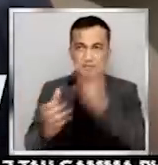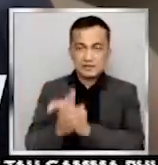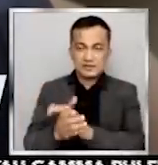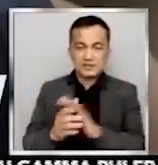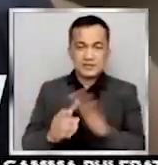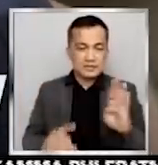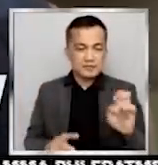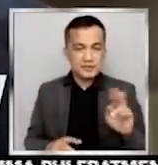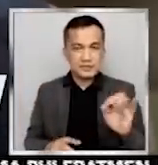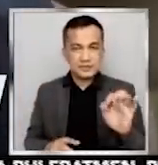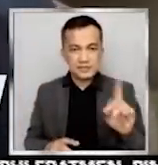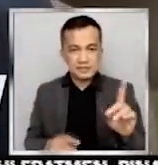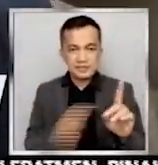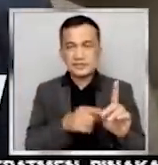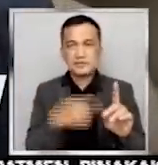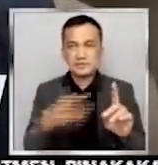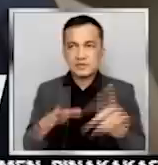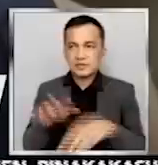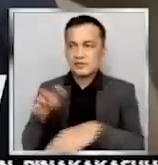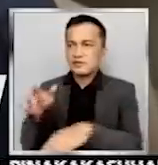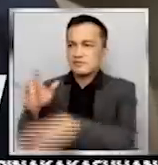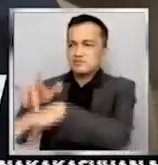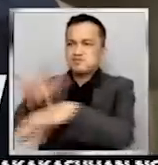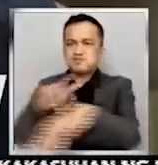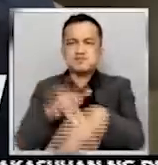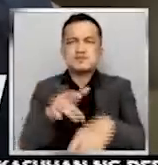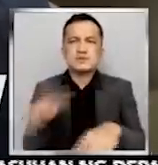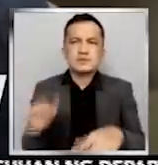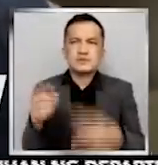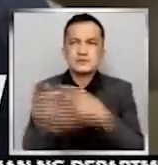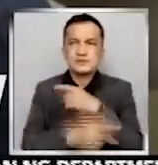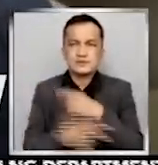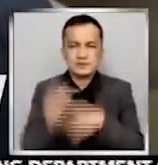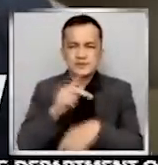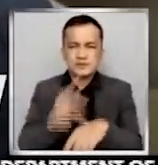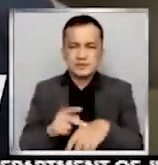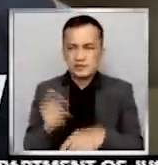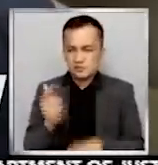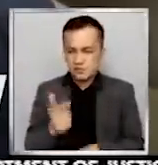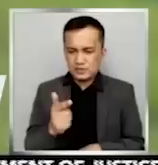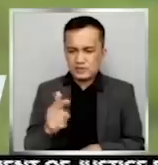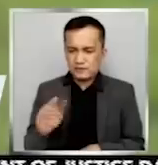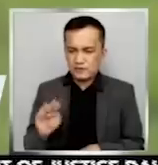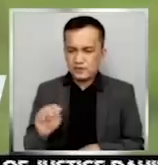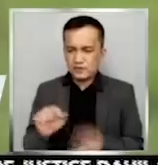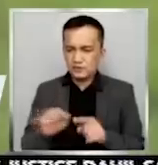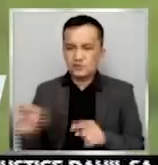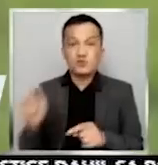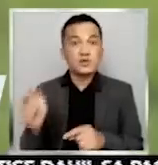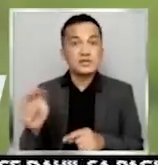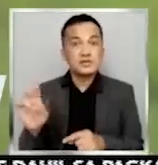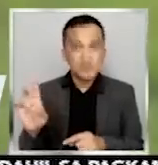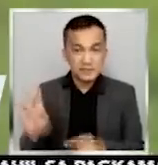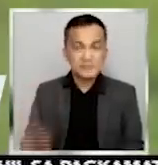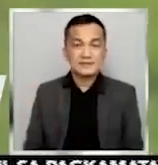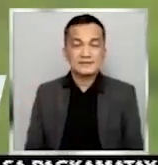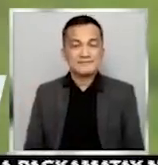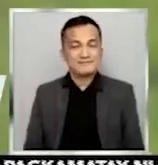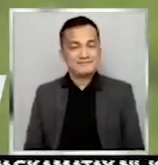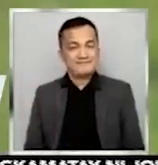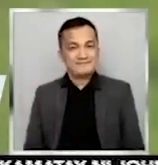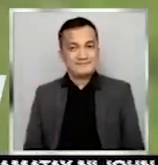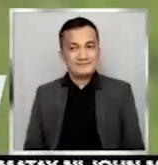na nakabisita na rin sa lahat ng probinsya sa bansa mula 2014 hanggang 2017. At balak din daw nila